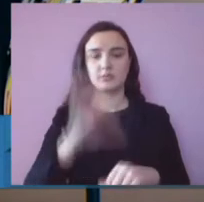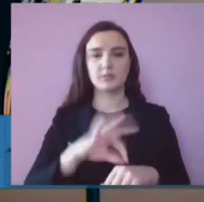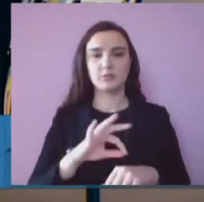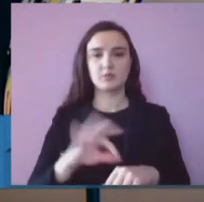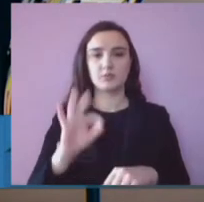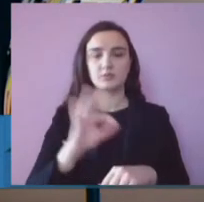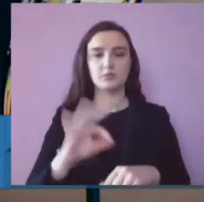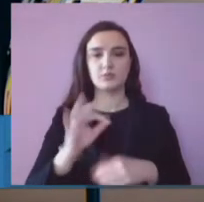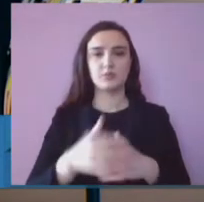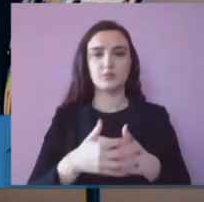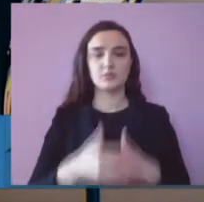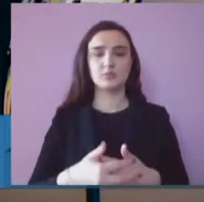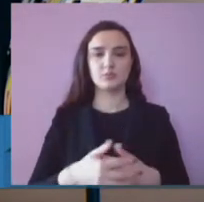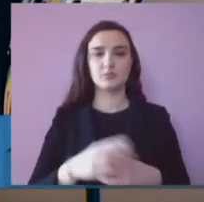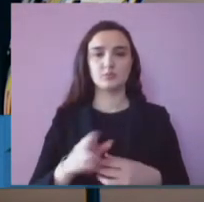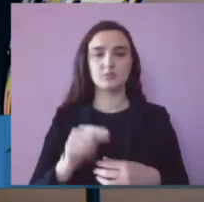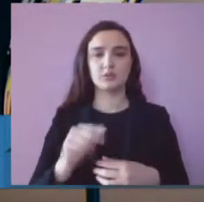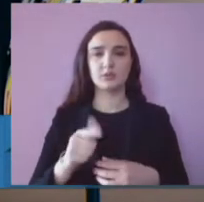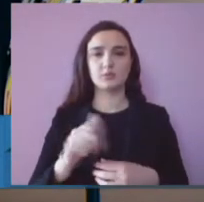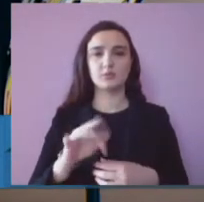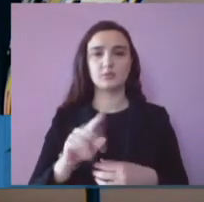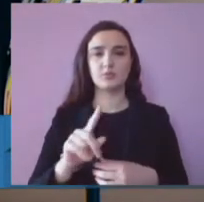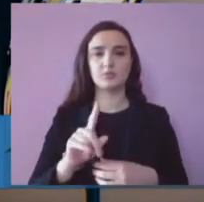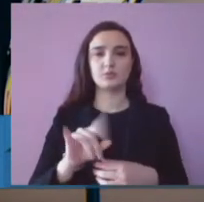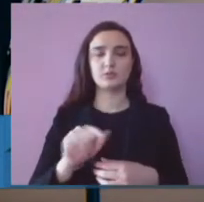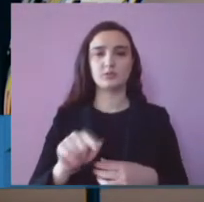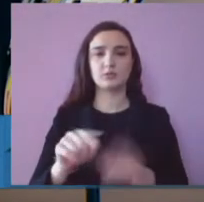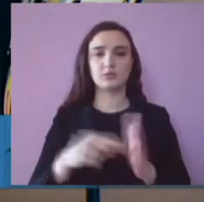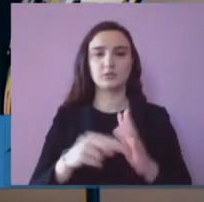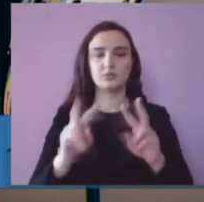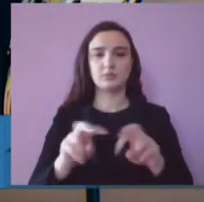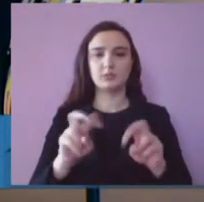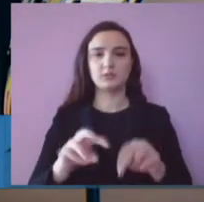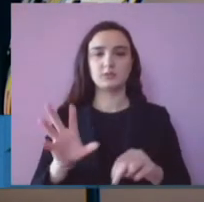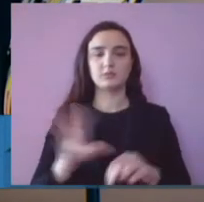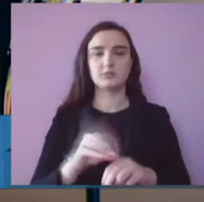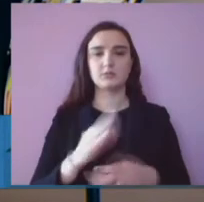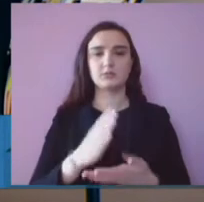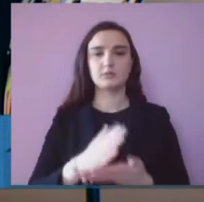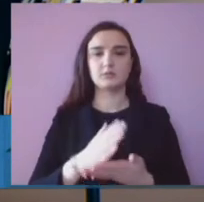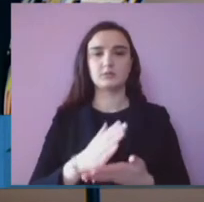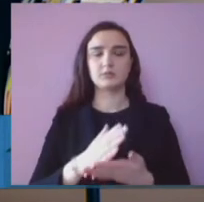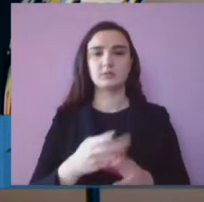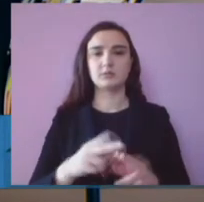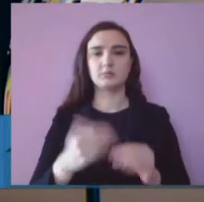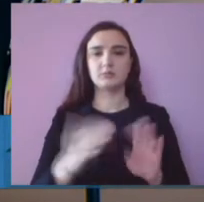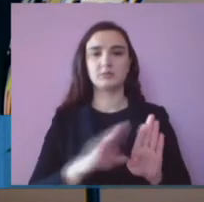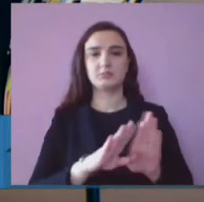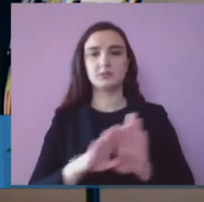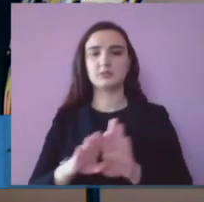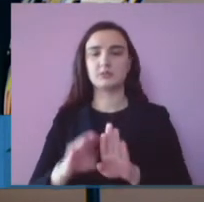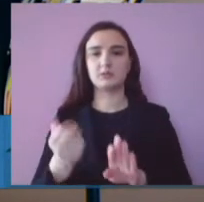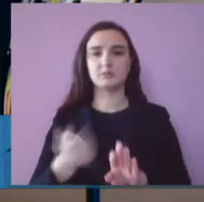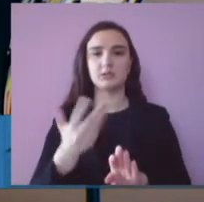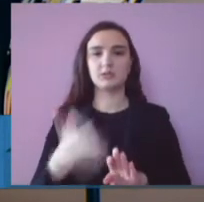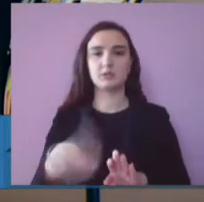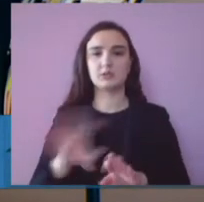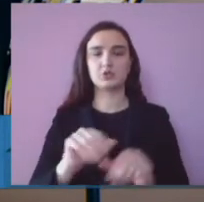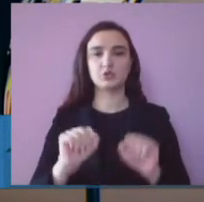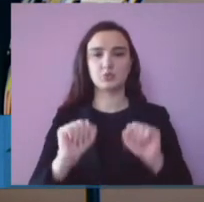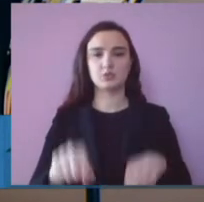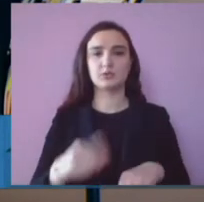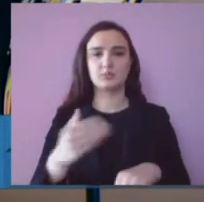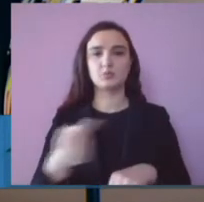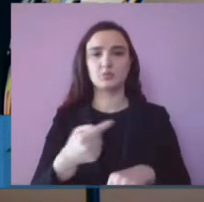ორსულთა გლუკოზის დონის შეფასებას ახდენს იმის მიხედვით თუ რამდენად შეუძლია მას უარყოფითი